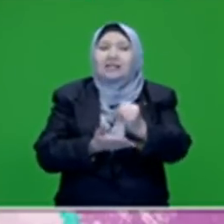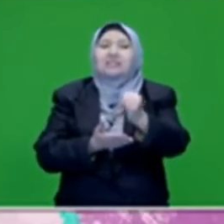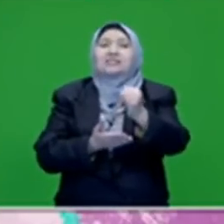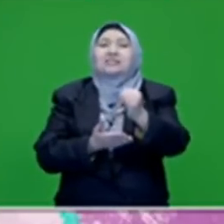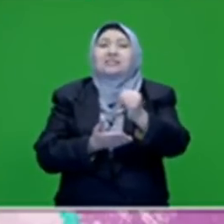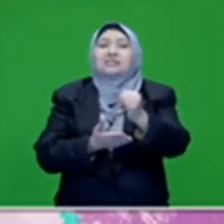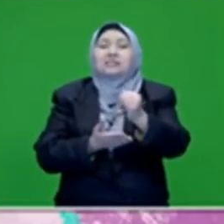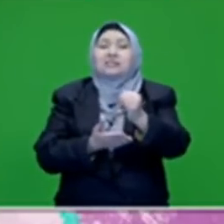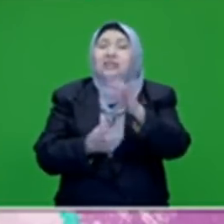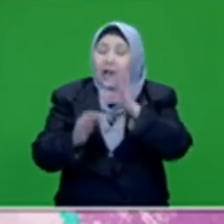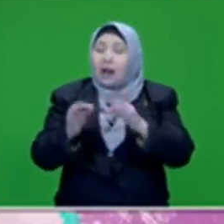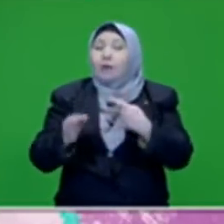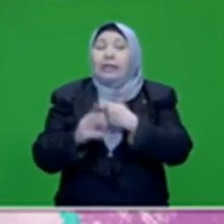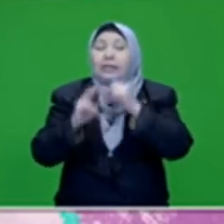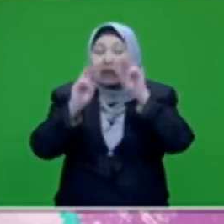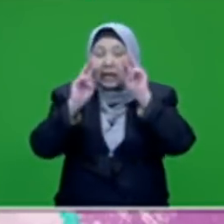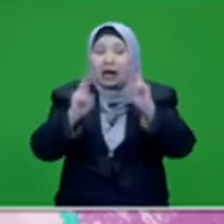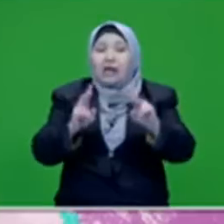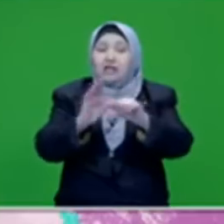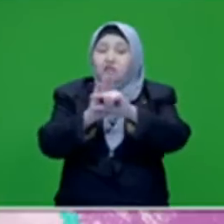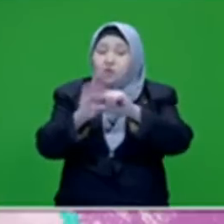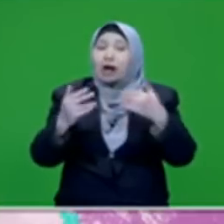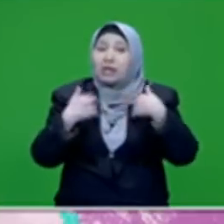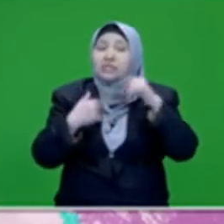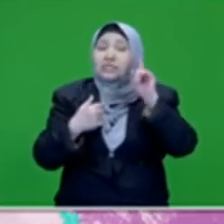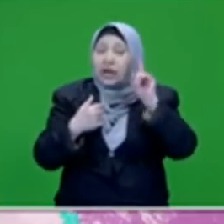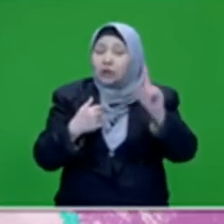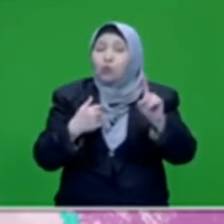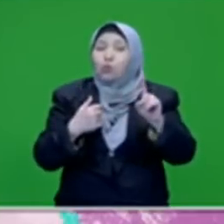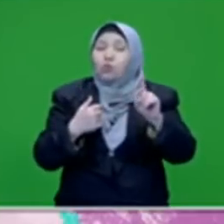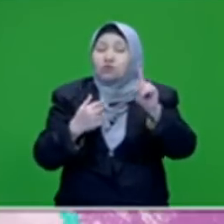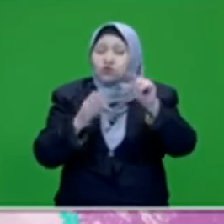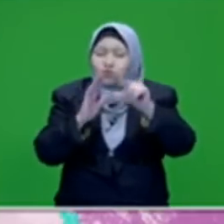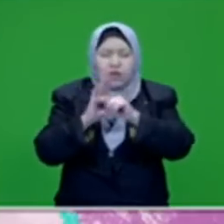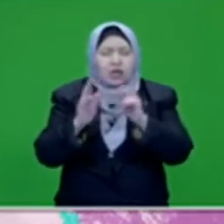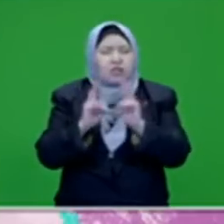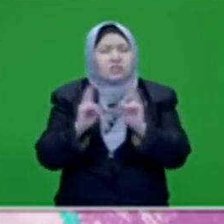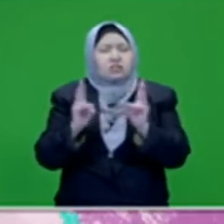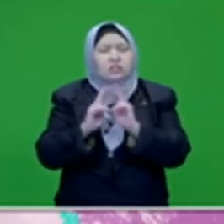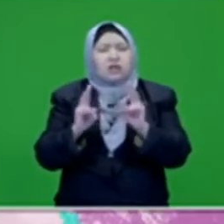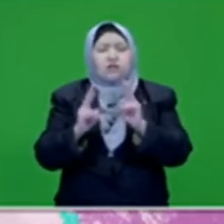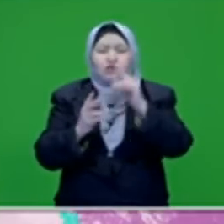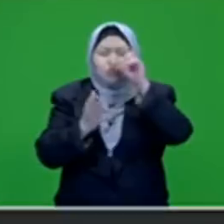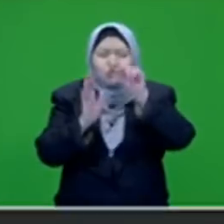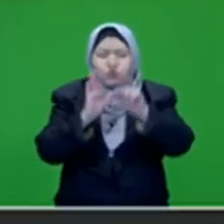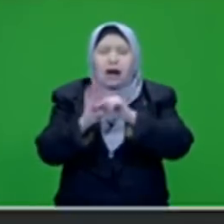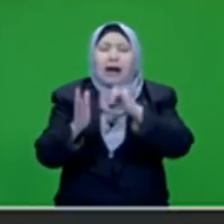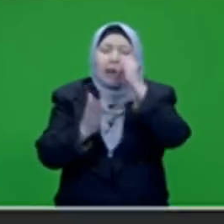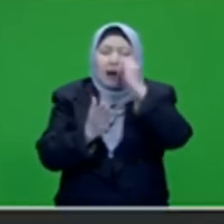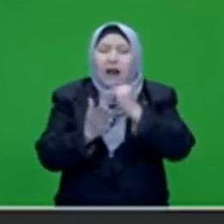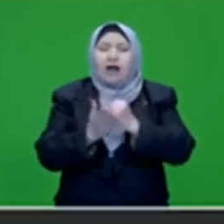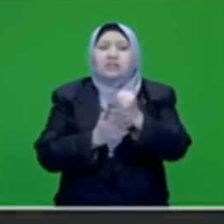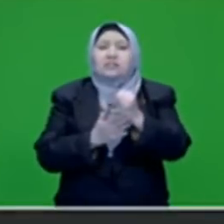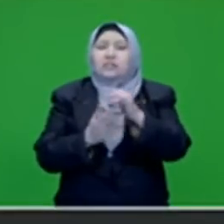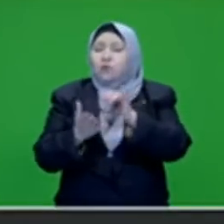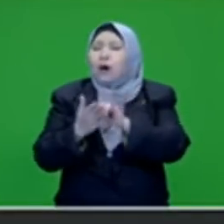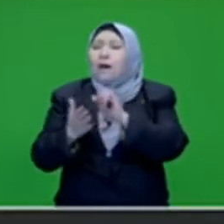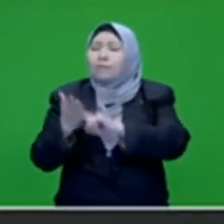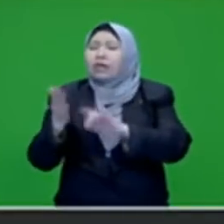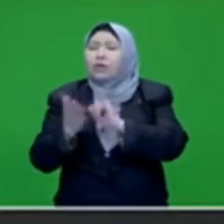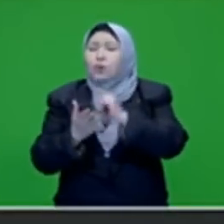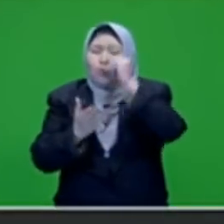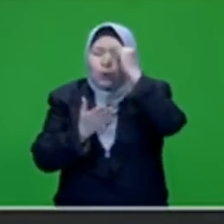Dia, kalau kita lihat surah, ada satu surah yang sangat agung, pendek. Surah Ikhlas. Ya. So, apa di